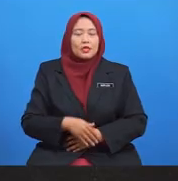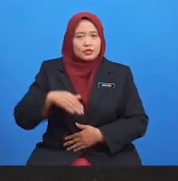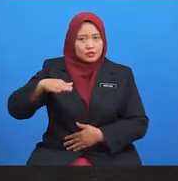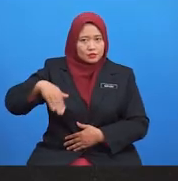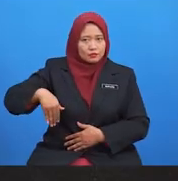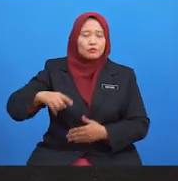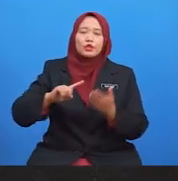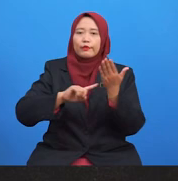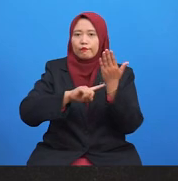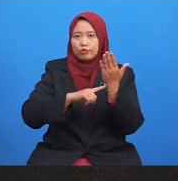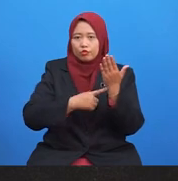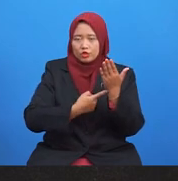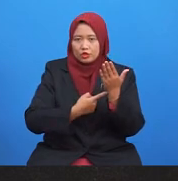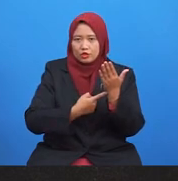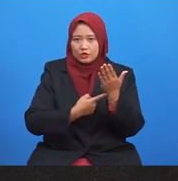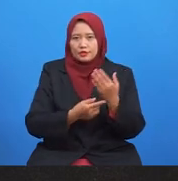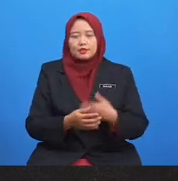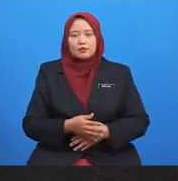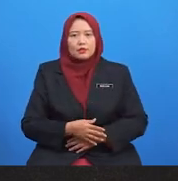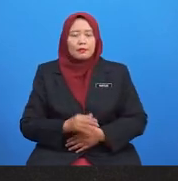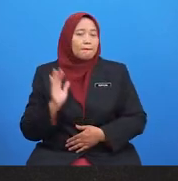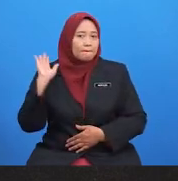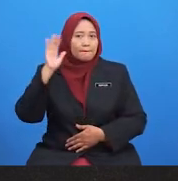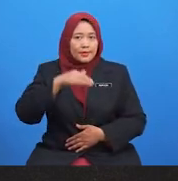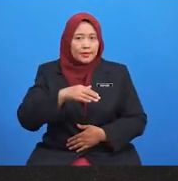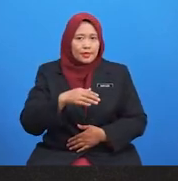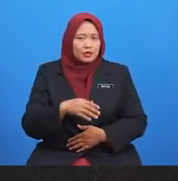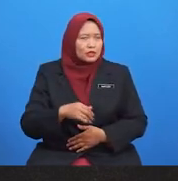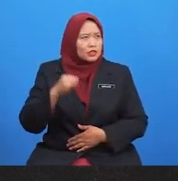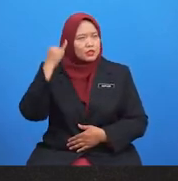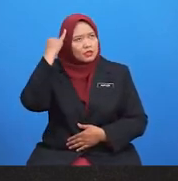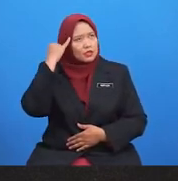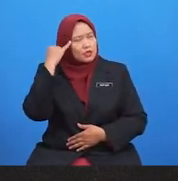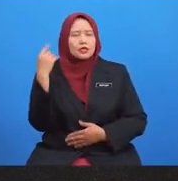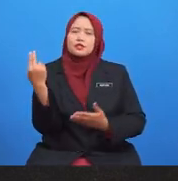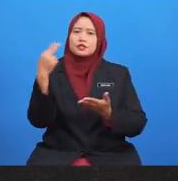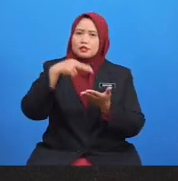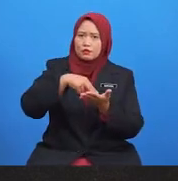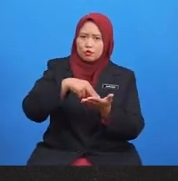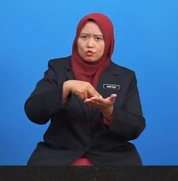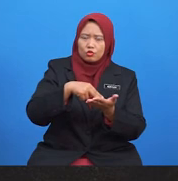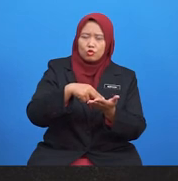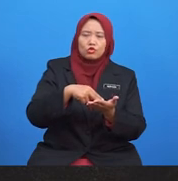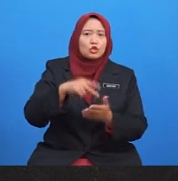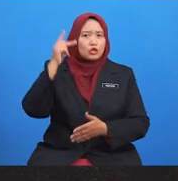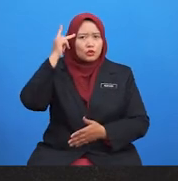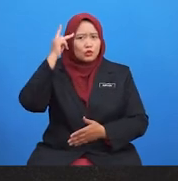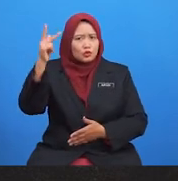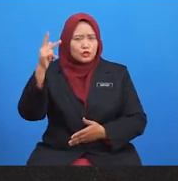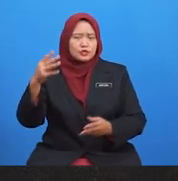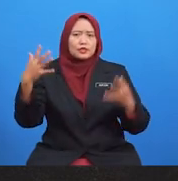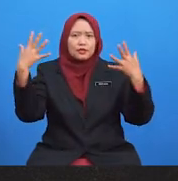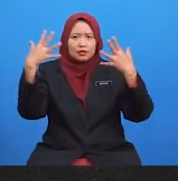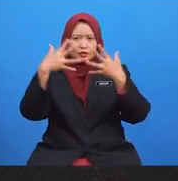Sebelum kita mulakan pembelajaran, mari kita imbas kembali konsep kamiran tentu.